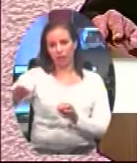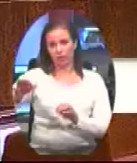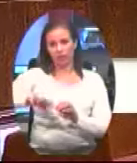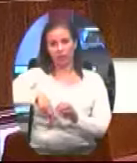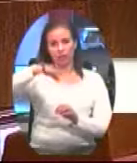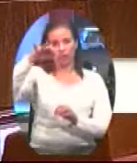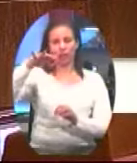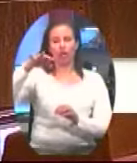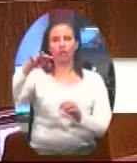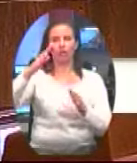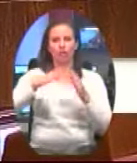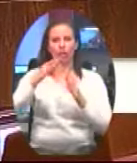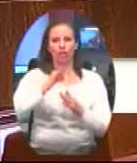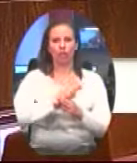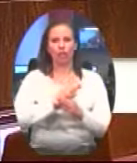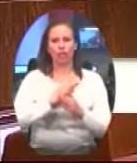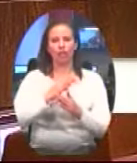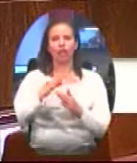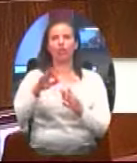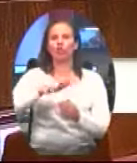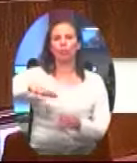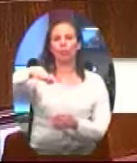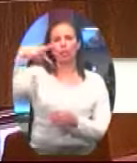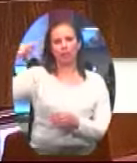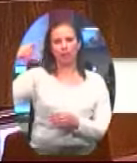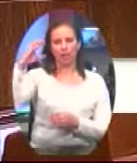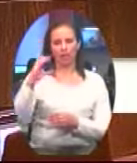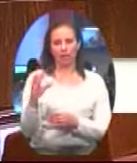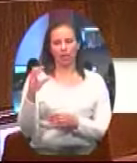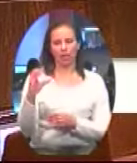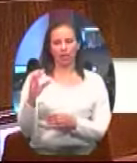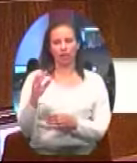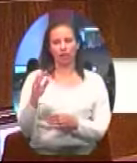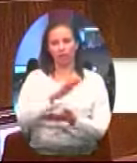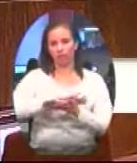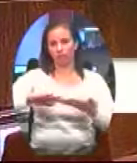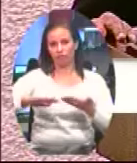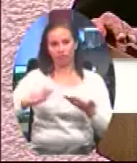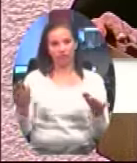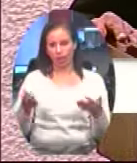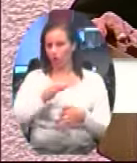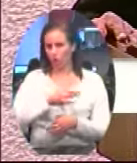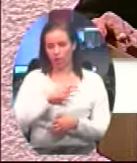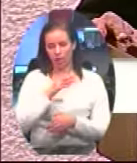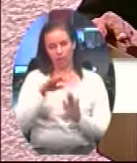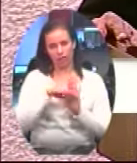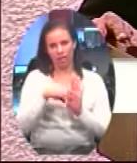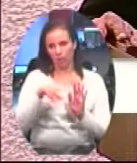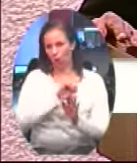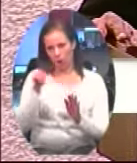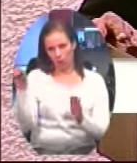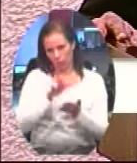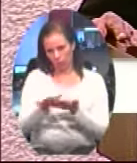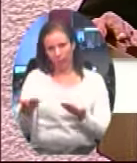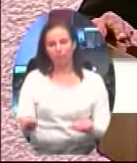קץ, והגיע לכנסת ישראל, חרף תנאי פתיחה לא פשוטים כלל ועיקר. מבקש אני להביא עם